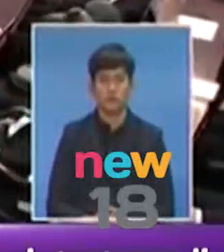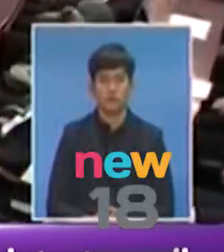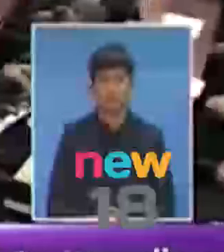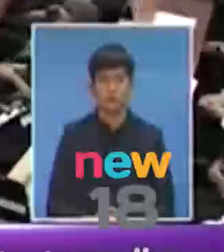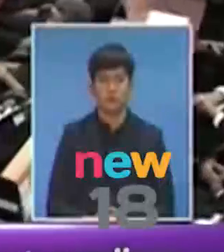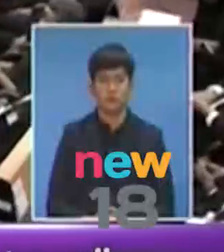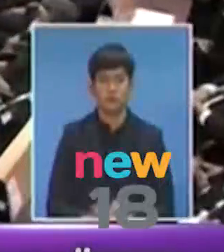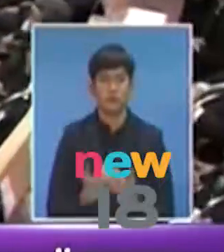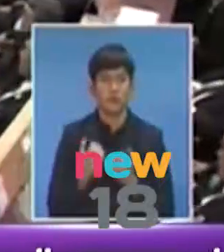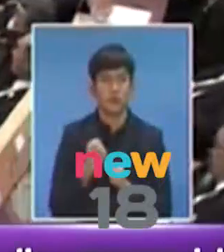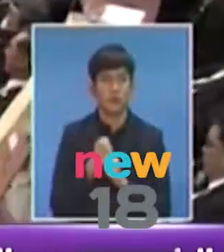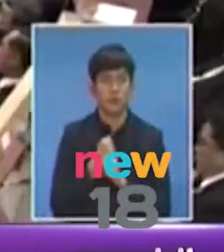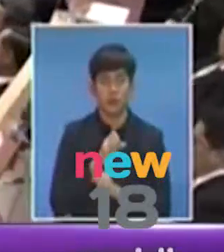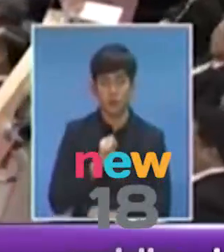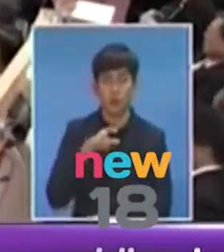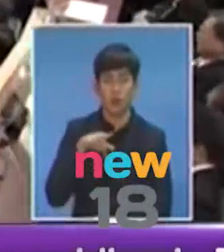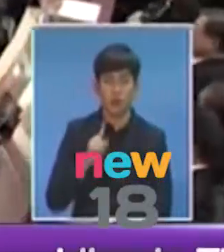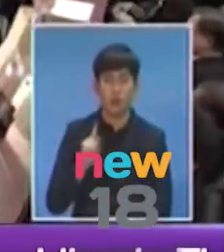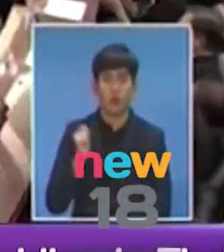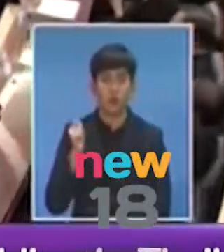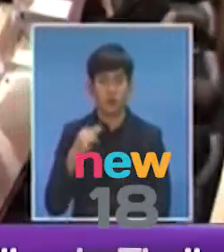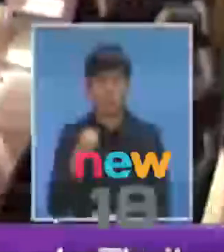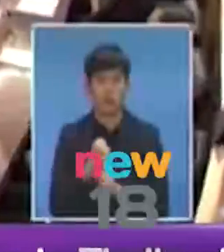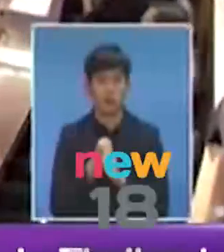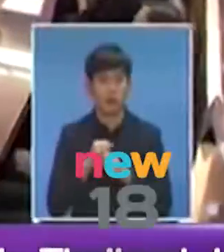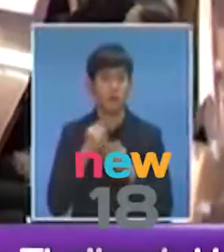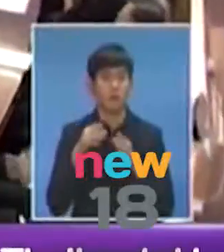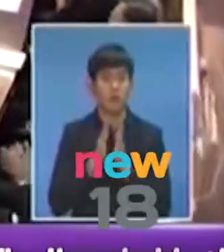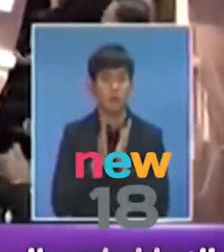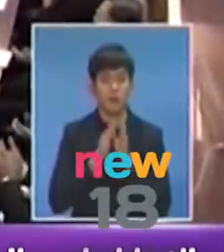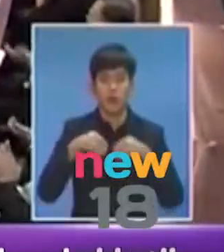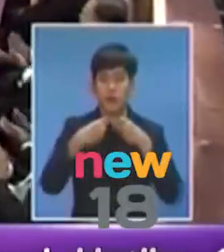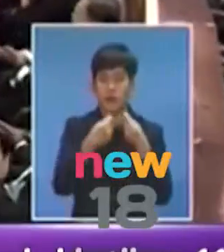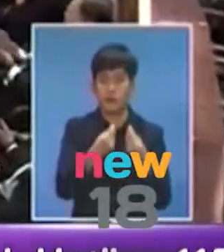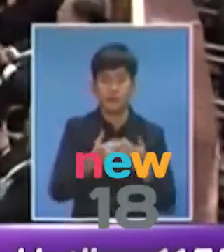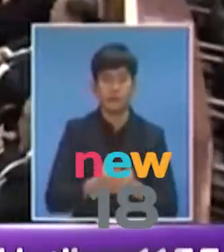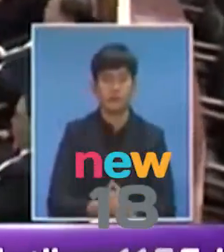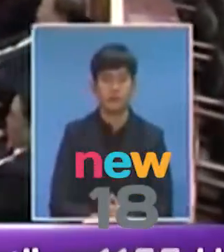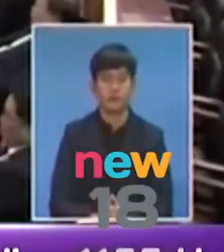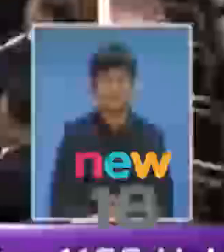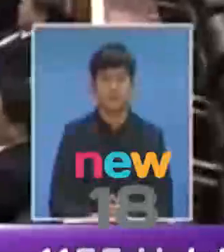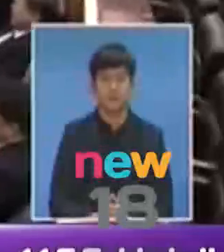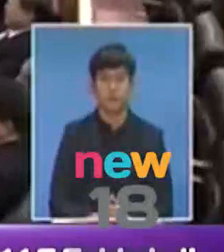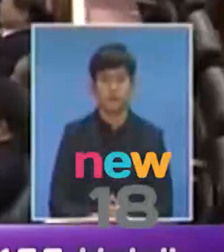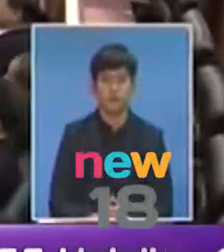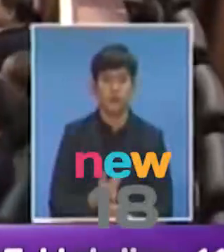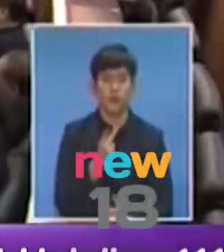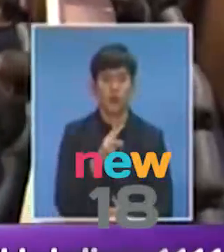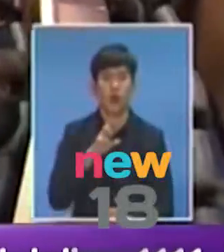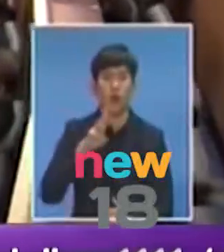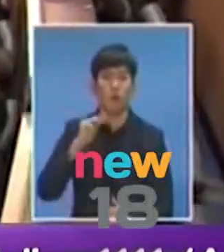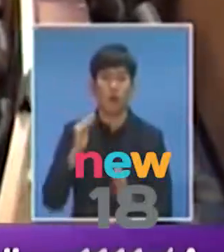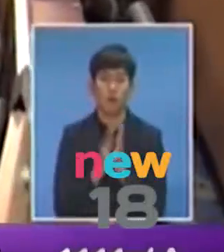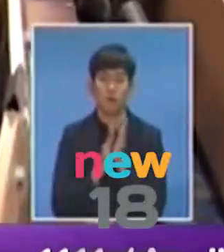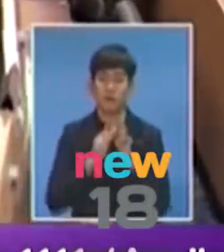ชะงักการแก้ไขปัญหาเศรษฐกิจไม่สามารถแก้ระยะสั้นได้แต่ต้องแก้ปัญหาความเหลื่อมล้ำระหว่างประเทศให้ได้ก่อนและยังมองว่าประเทศไทยยัง